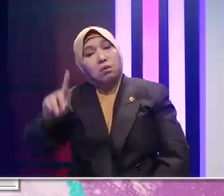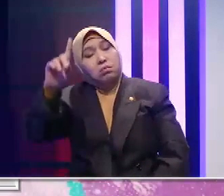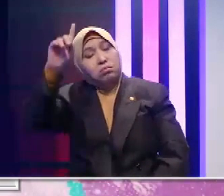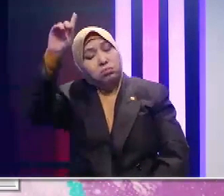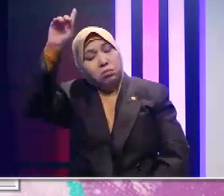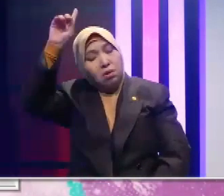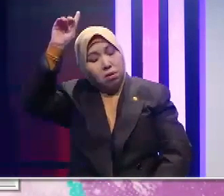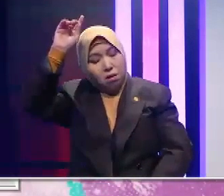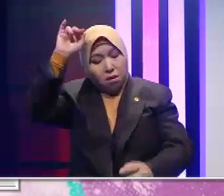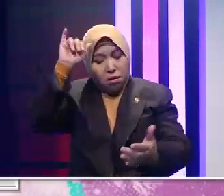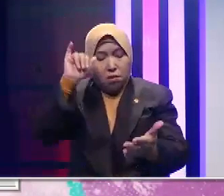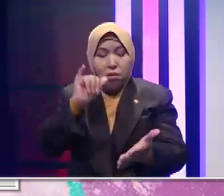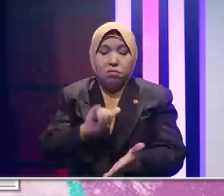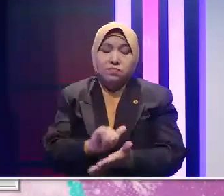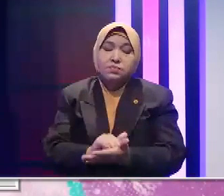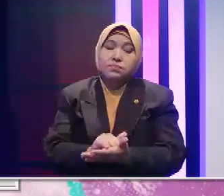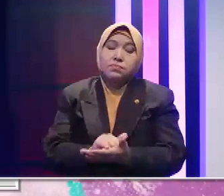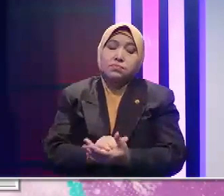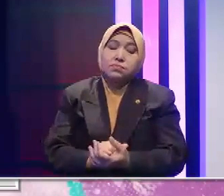Sadaqallahul